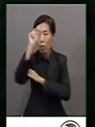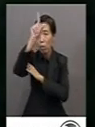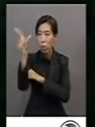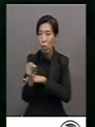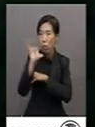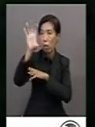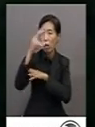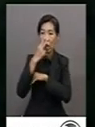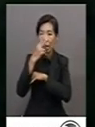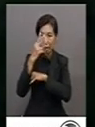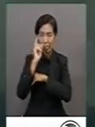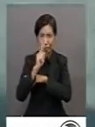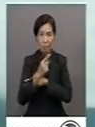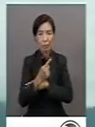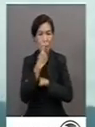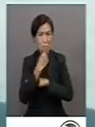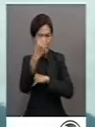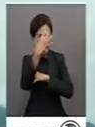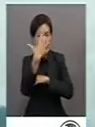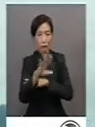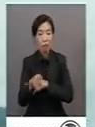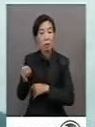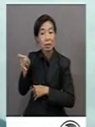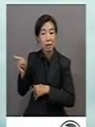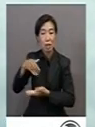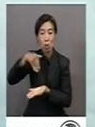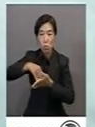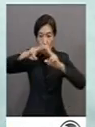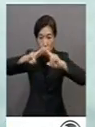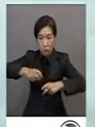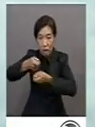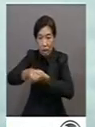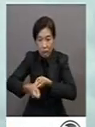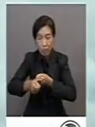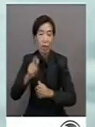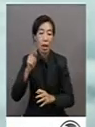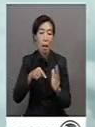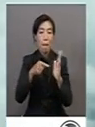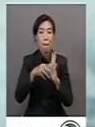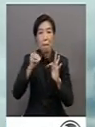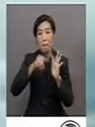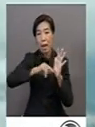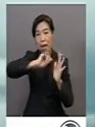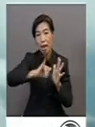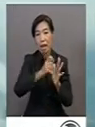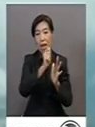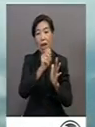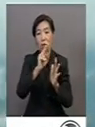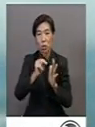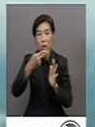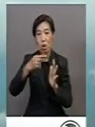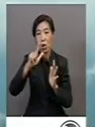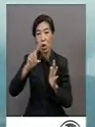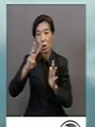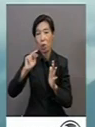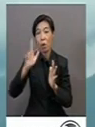าแม้ว่าจะสว่างแล้วนะครับสถานที่แห่งนี้คือศูนย์วิจัยการเกษตรแม่จอนหลวงอำเภอแม่แจ่มจังหวัดเชียงใหม่ครับในช่วงนี้ส